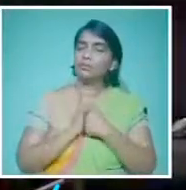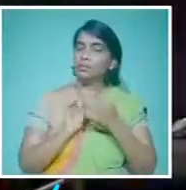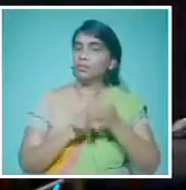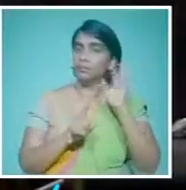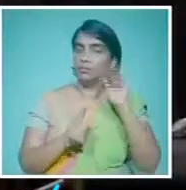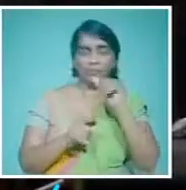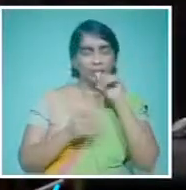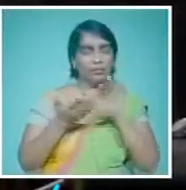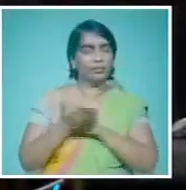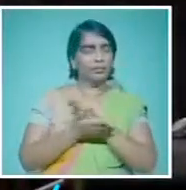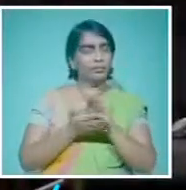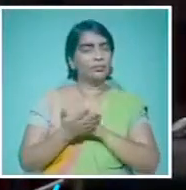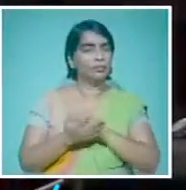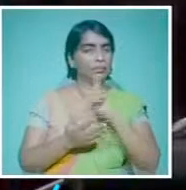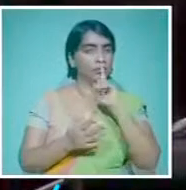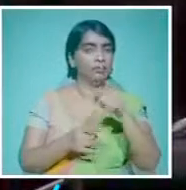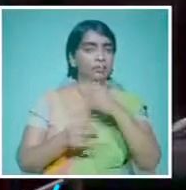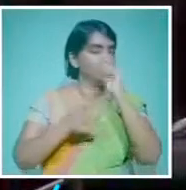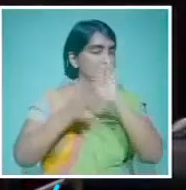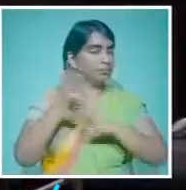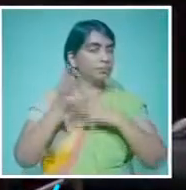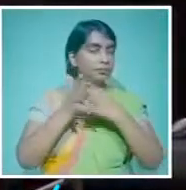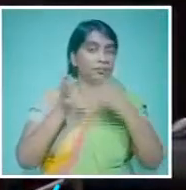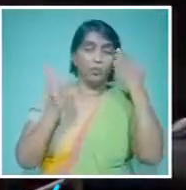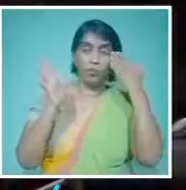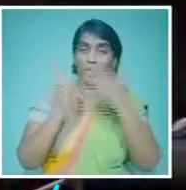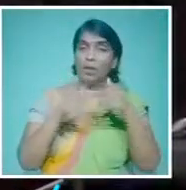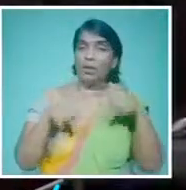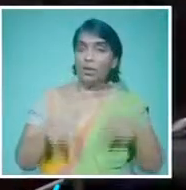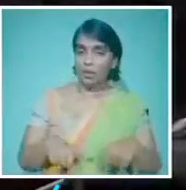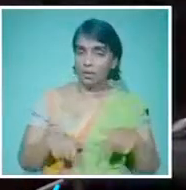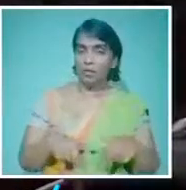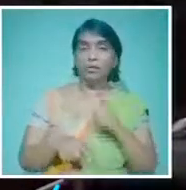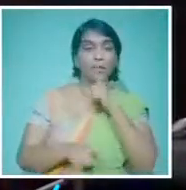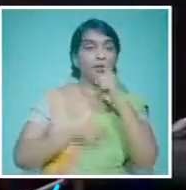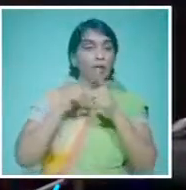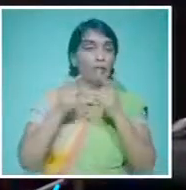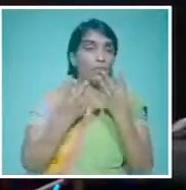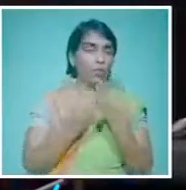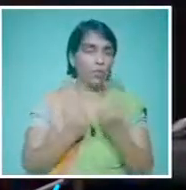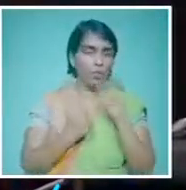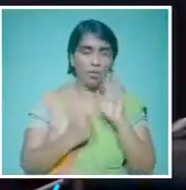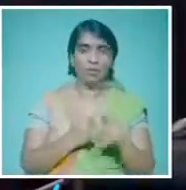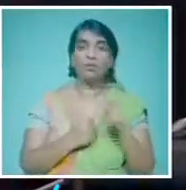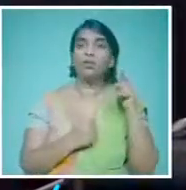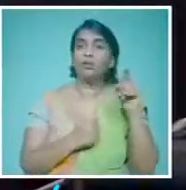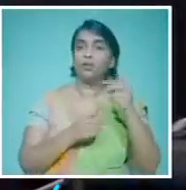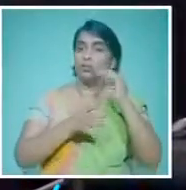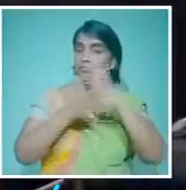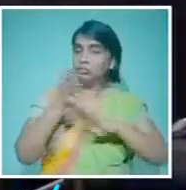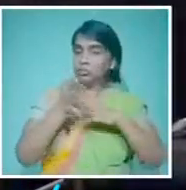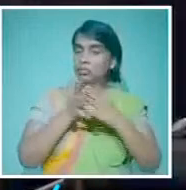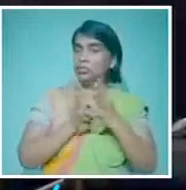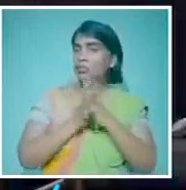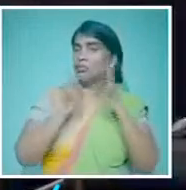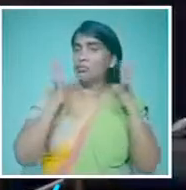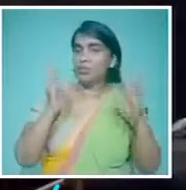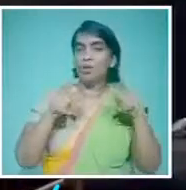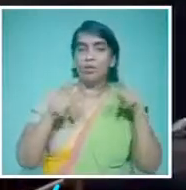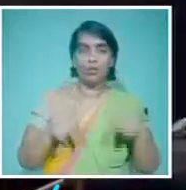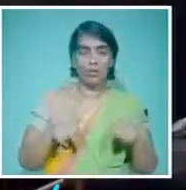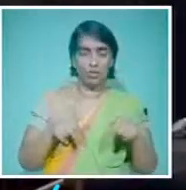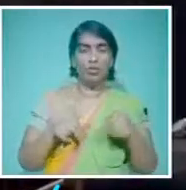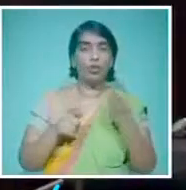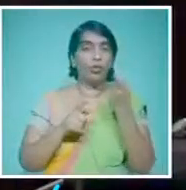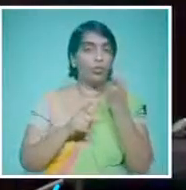බොහොම පැහැදිලිව කියනවා මේ වැය ශීර්ෂයේදී අද මේ වැය ශීර්ෂයේ කතා කළ යුතු දෙයක්ම තමයි මේ වැය ශීර්ෂයේ වැඩිපුරම අද